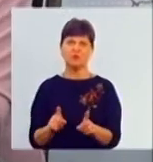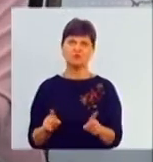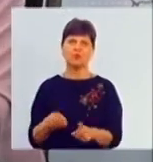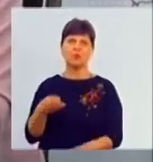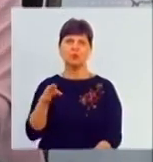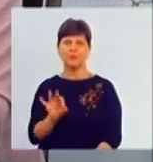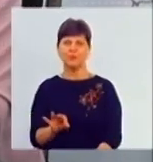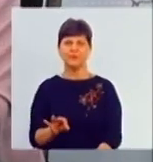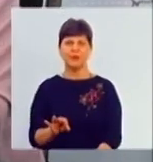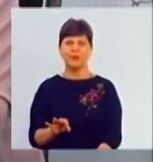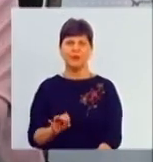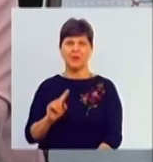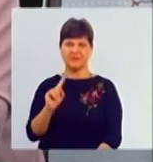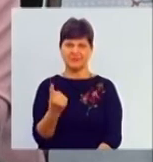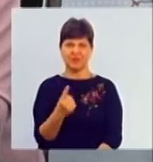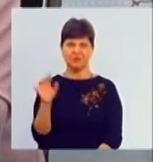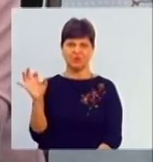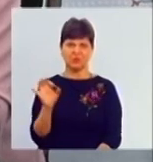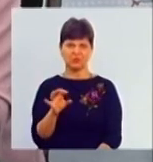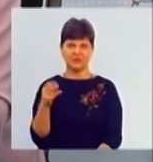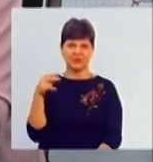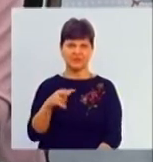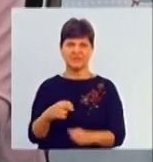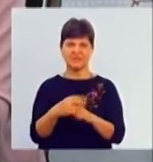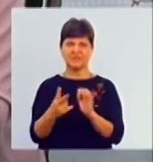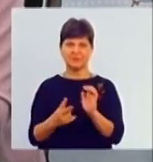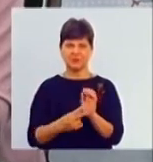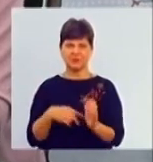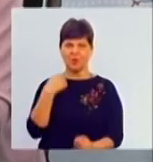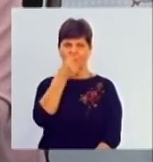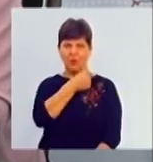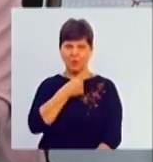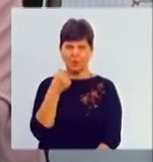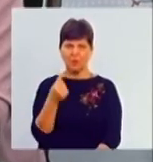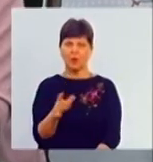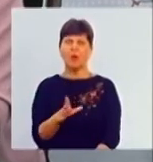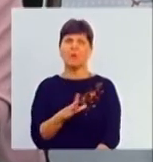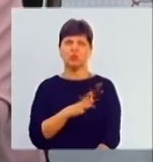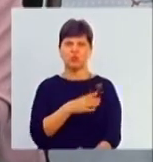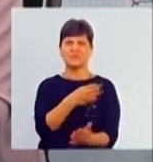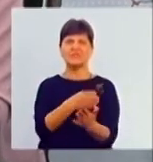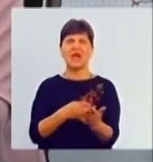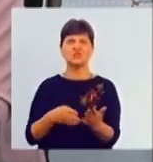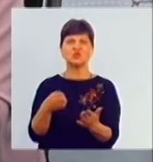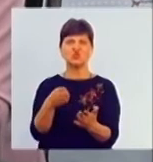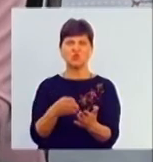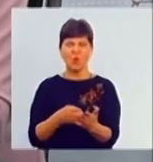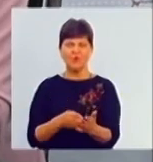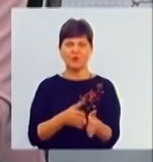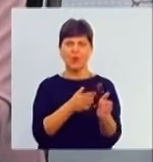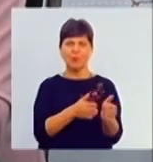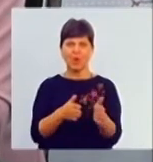З 1 жовтня 2017 року було скасовано особливий порядок